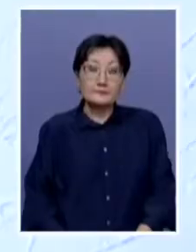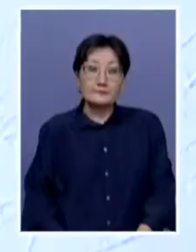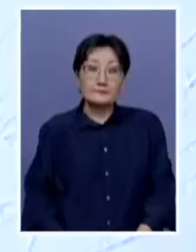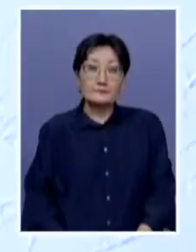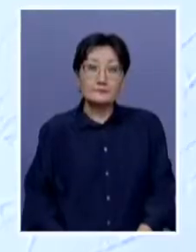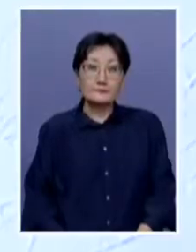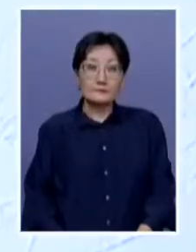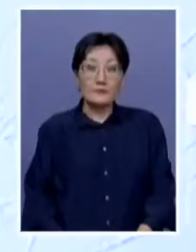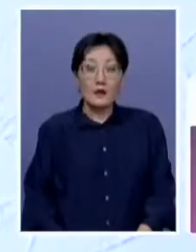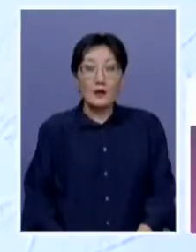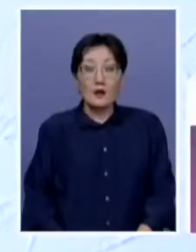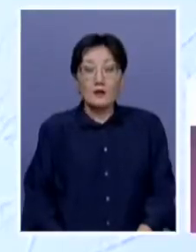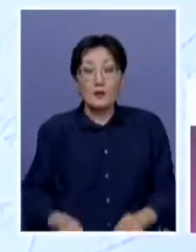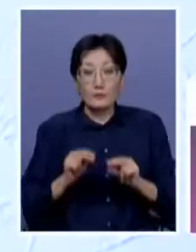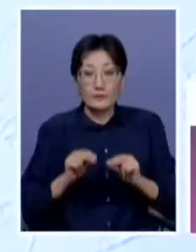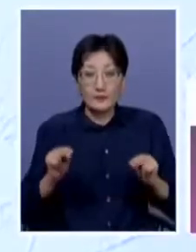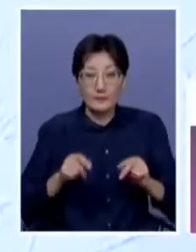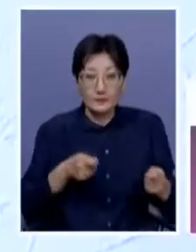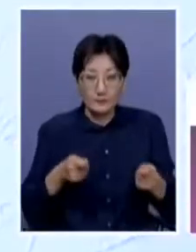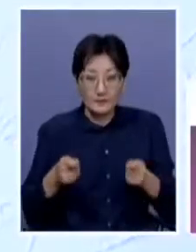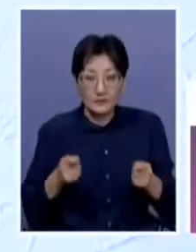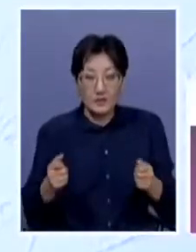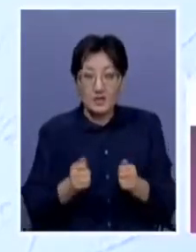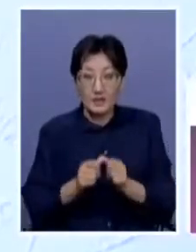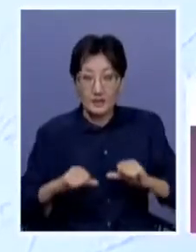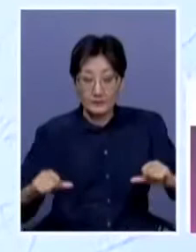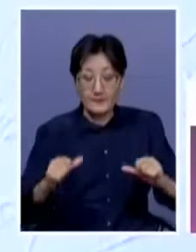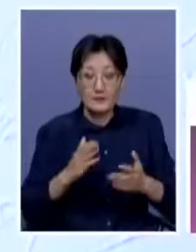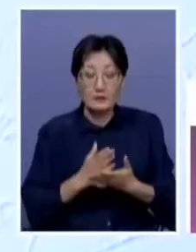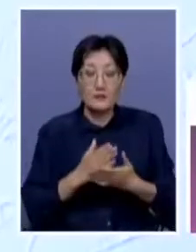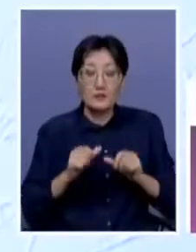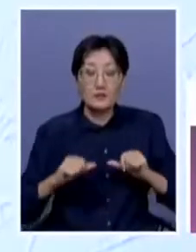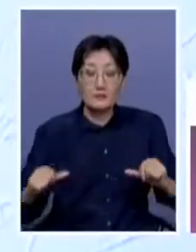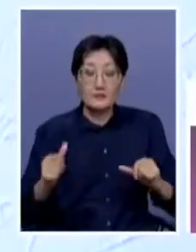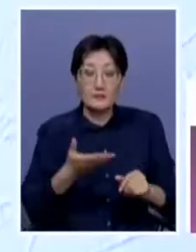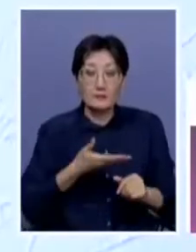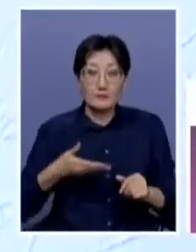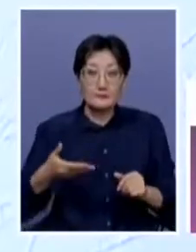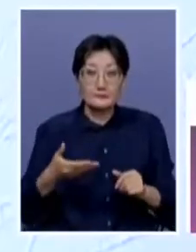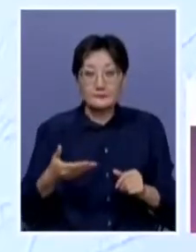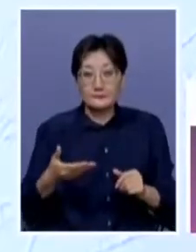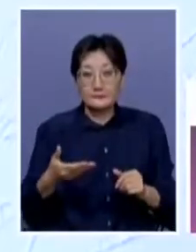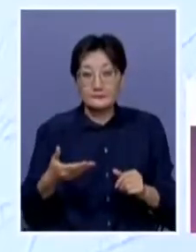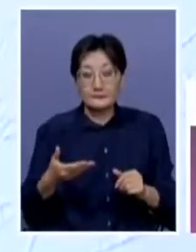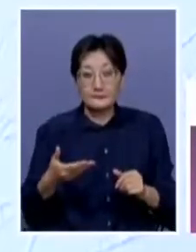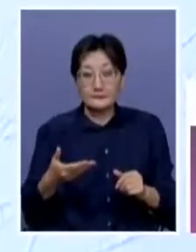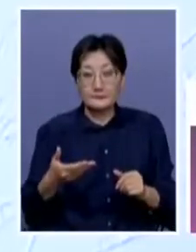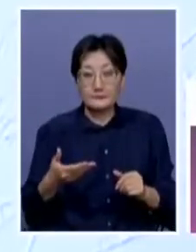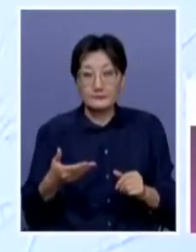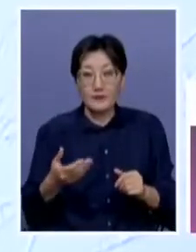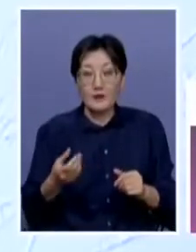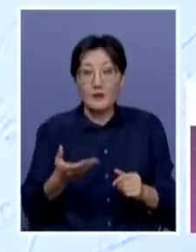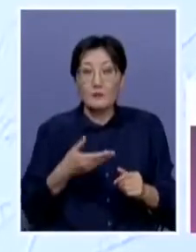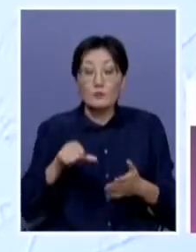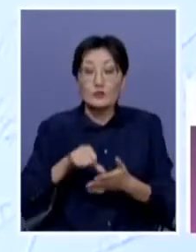Арнайы мына білім басқармасының жанынан комиссия құрылды. Сол комиссияның біз мүшесі болып ендік. Ол неге еніп